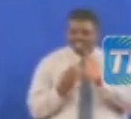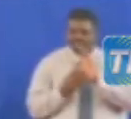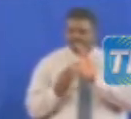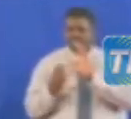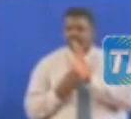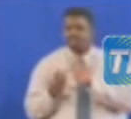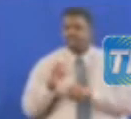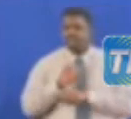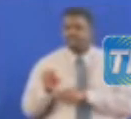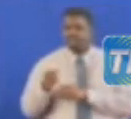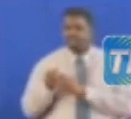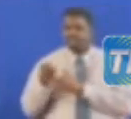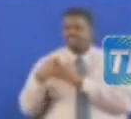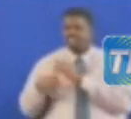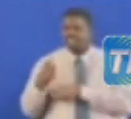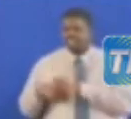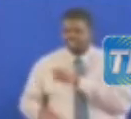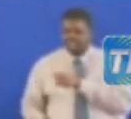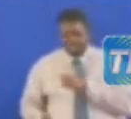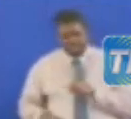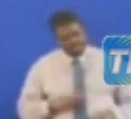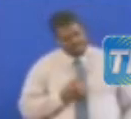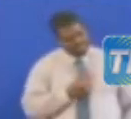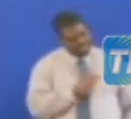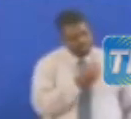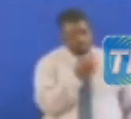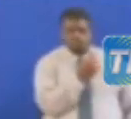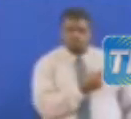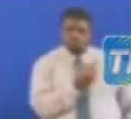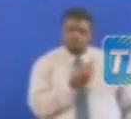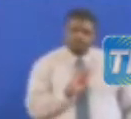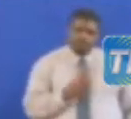2,362,747,000 ni fedha za ndani, na shilingi trilioni